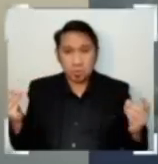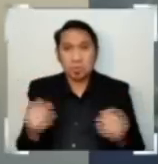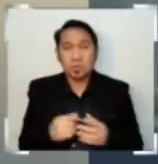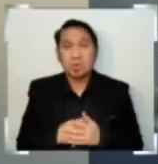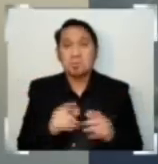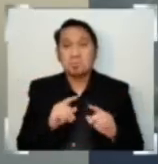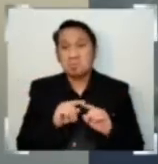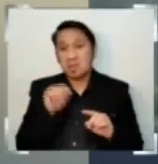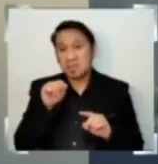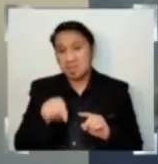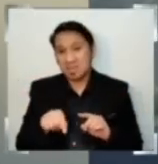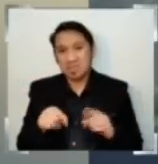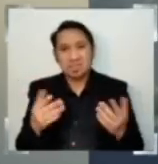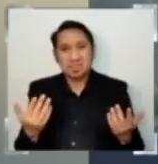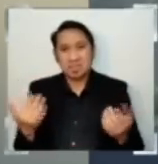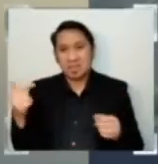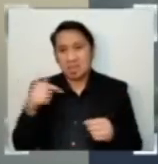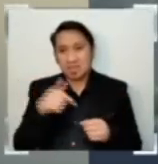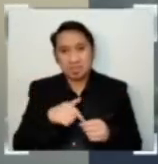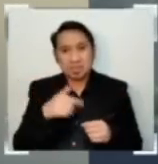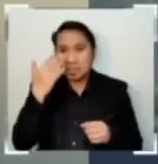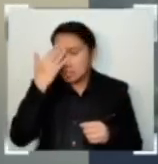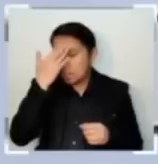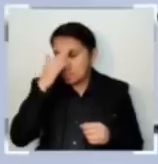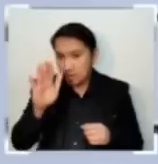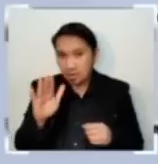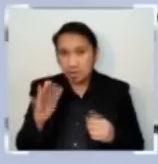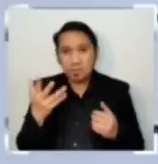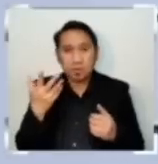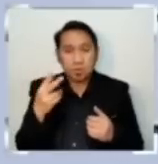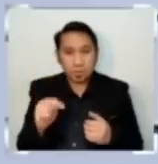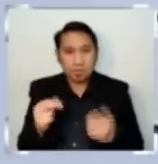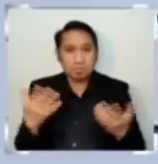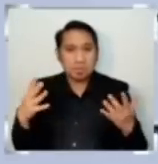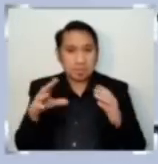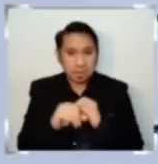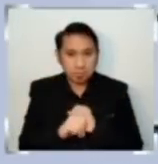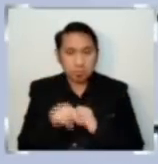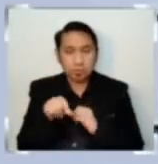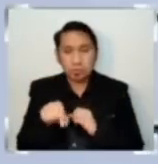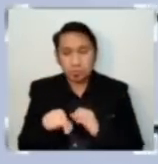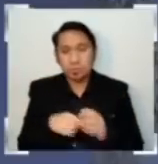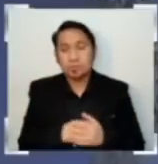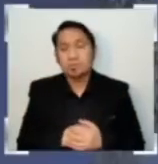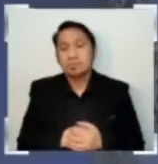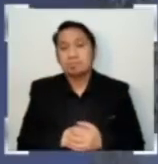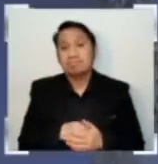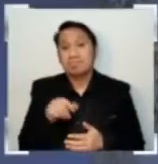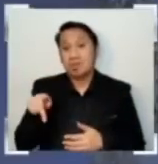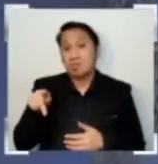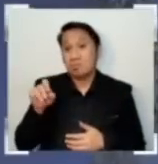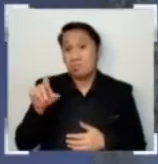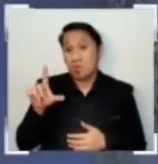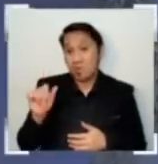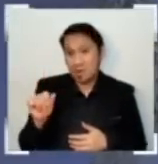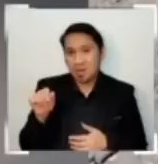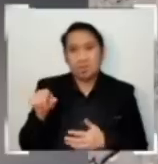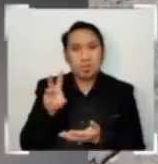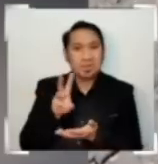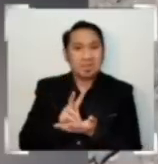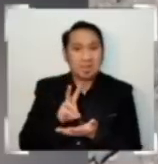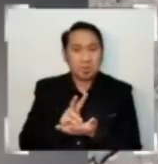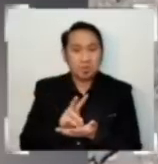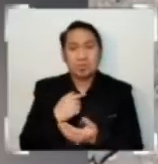po dito, hindi namin po alam kung kailan po matatapos ito. Sa bayan ng Pola, na isa sa pinakatinamaan ng oil spill,